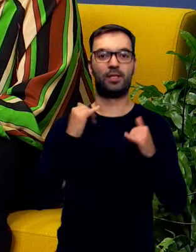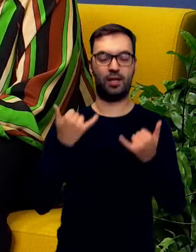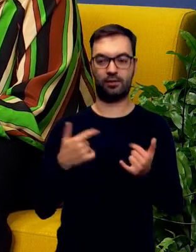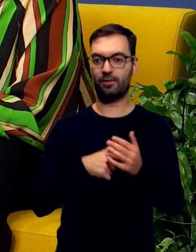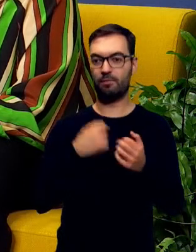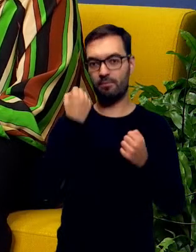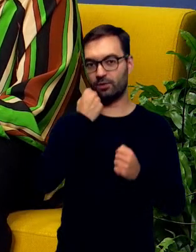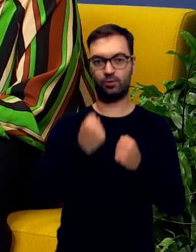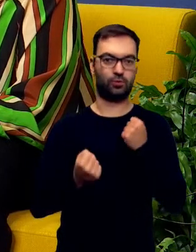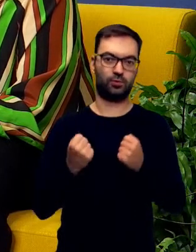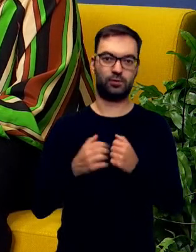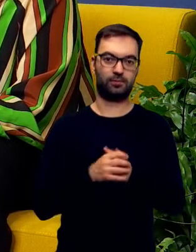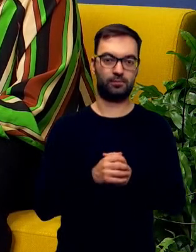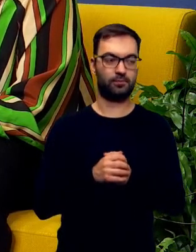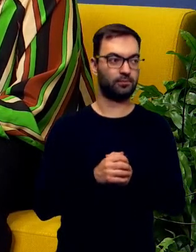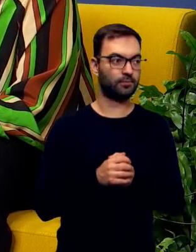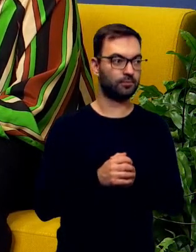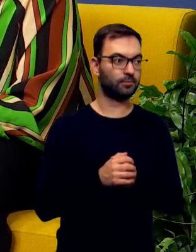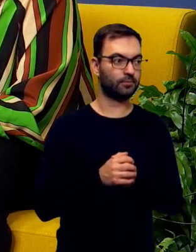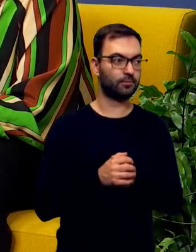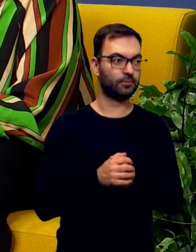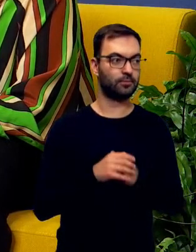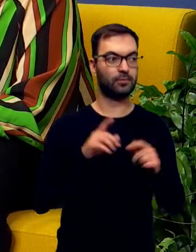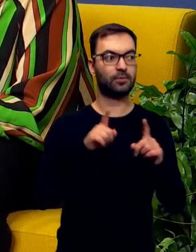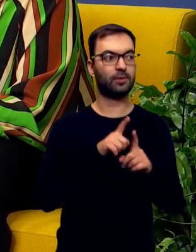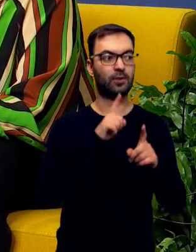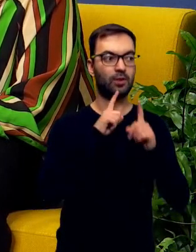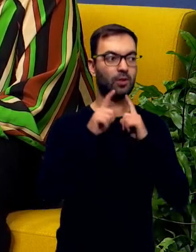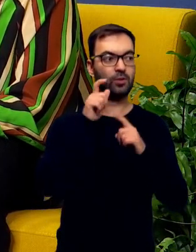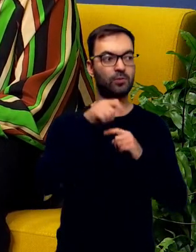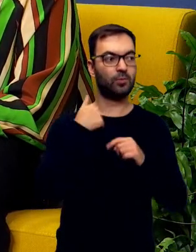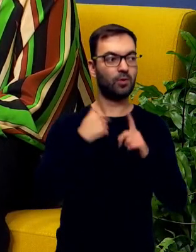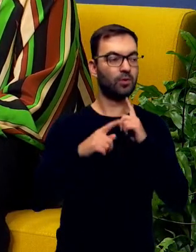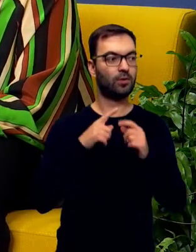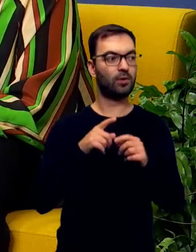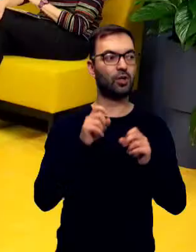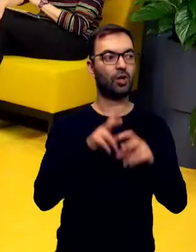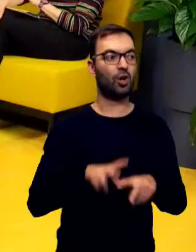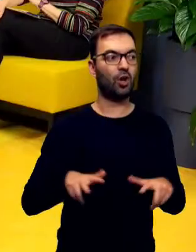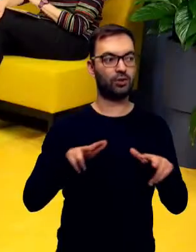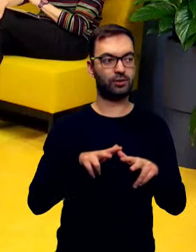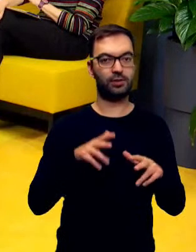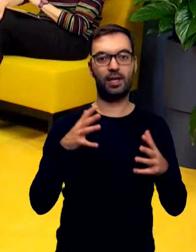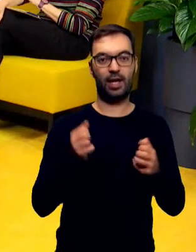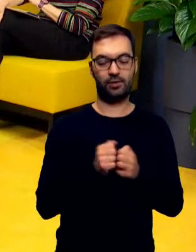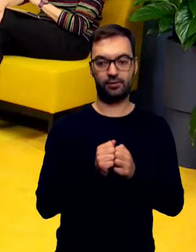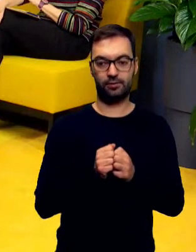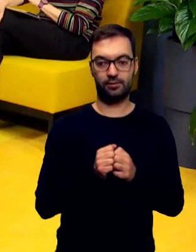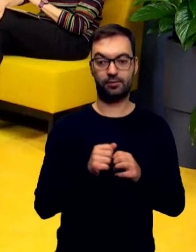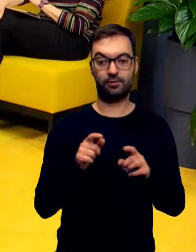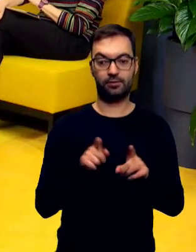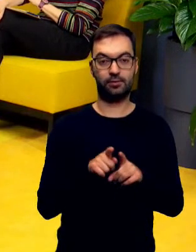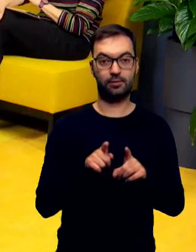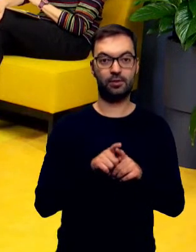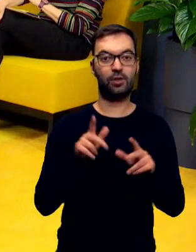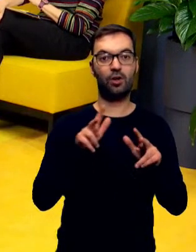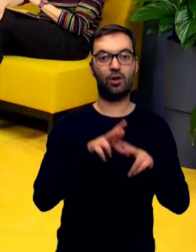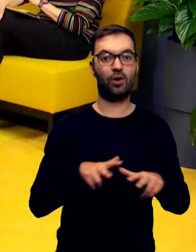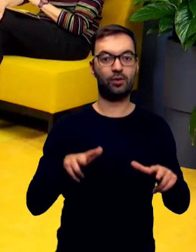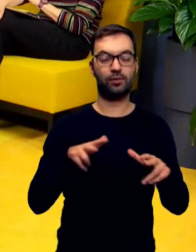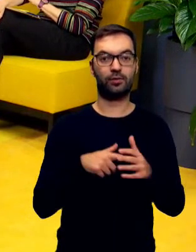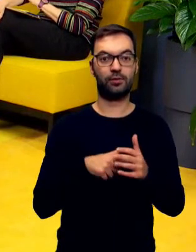to jest bardzo, bardzo trudne. Ale też rozmawia pani z rodzinami ratowników, tak. I też z